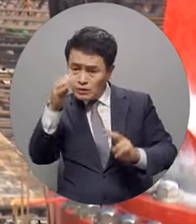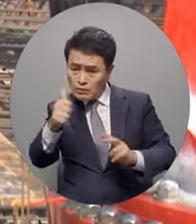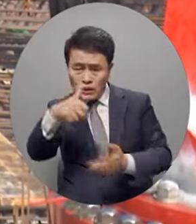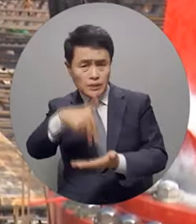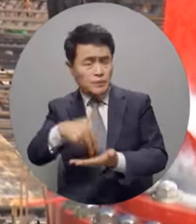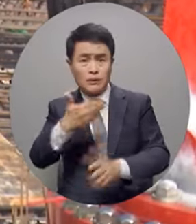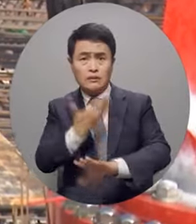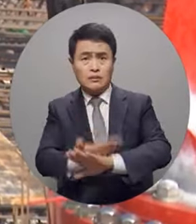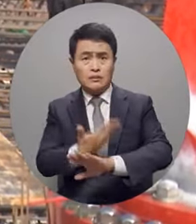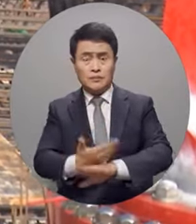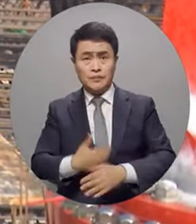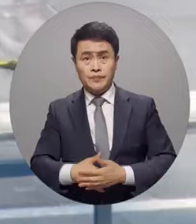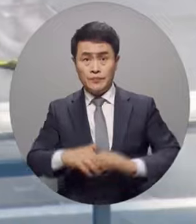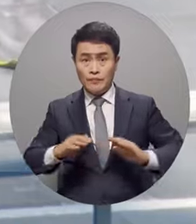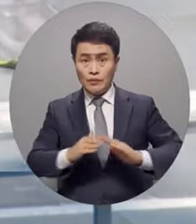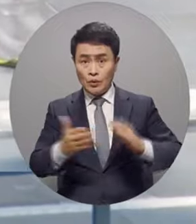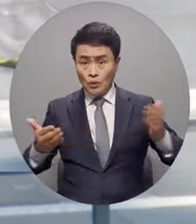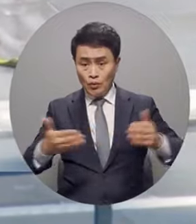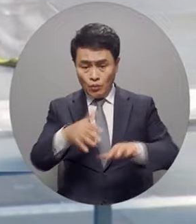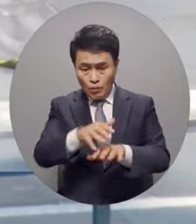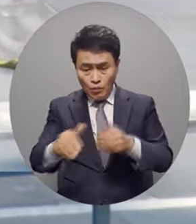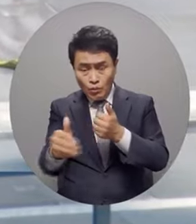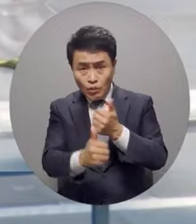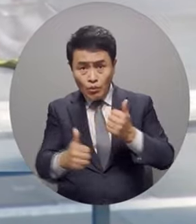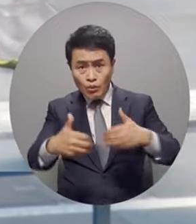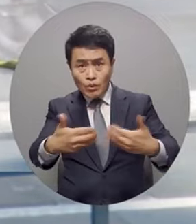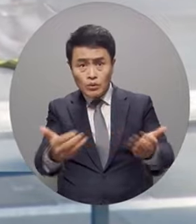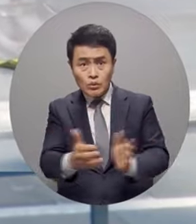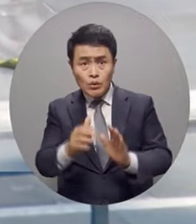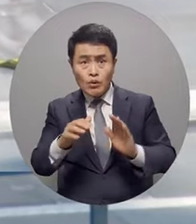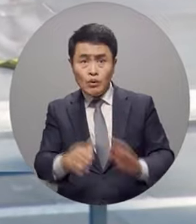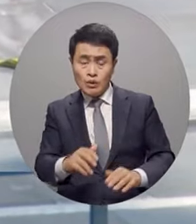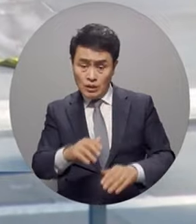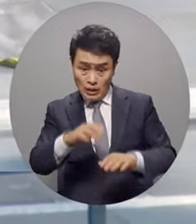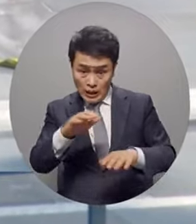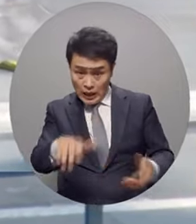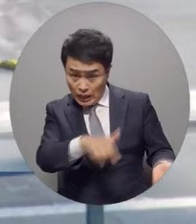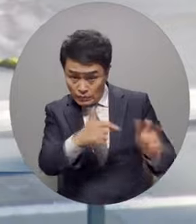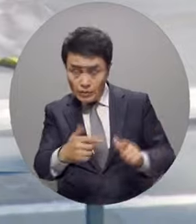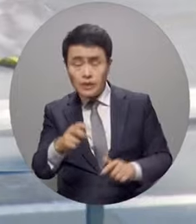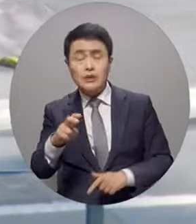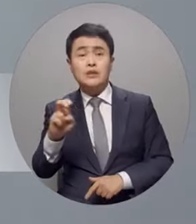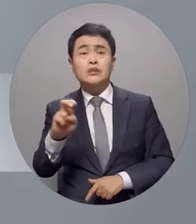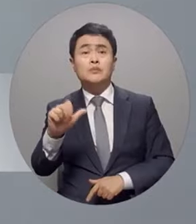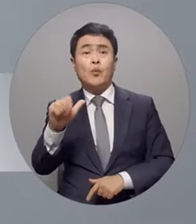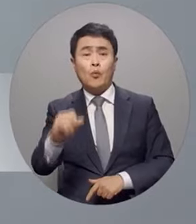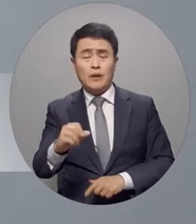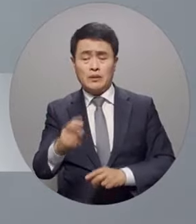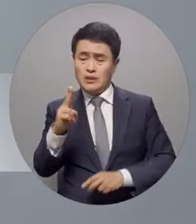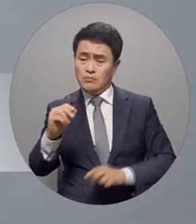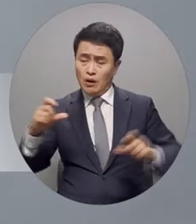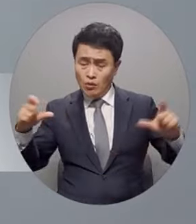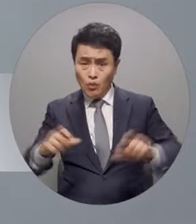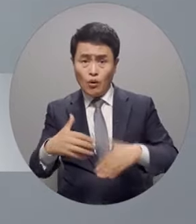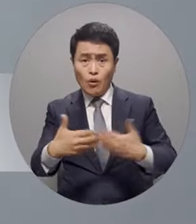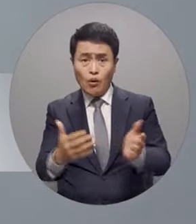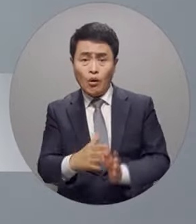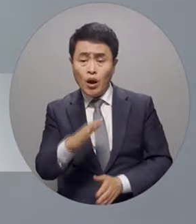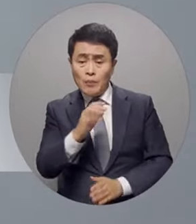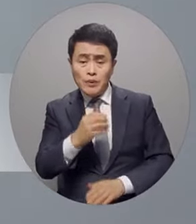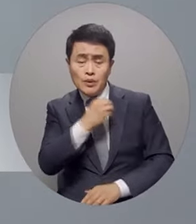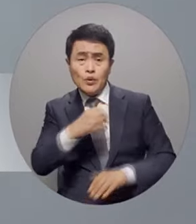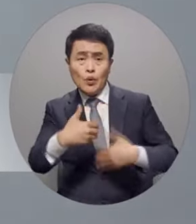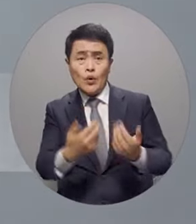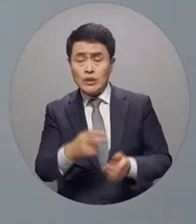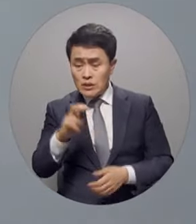다릅니다. 건설노조 조합원의 현재 일당이 25만 원으로 2만 원을 줄이더라도 비조합원들이 받는